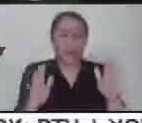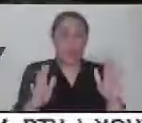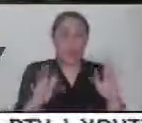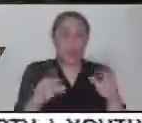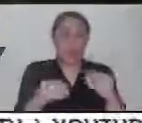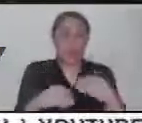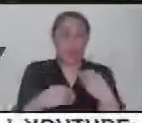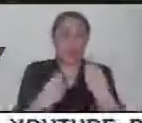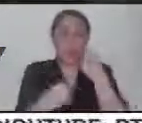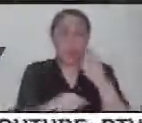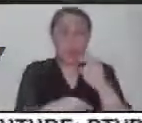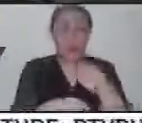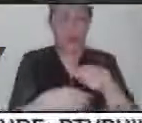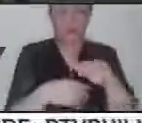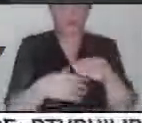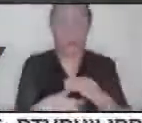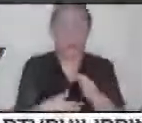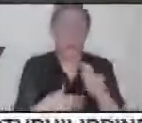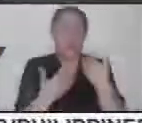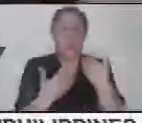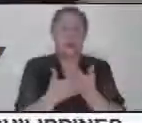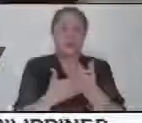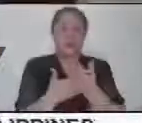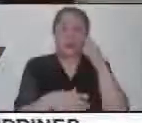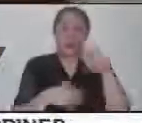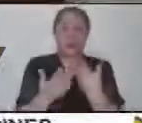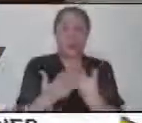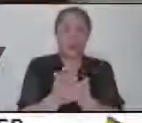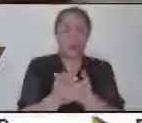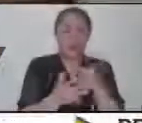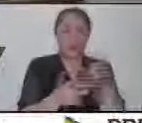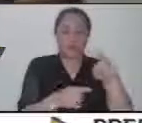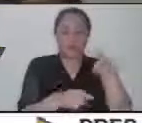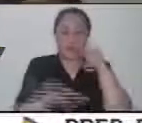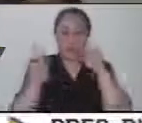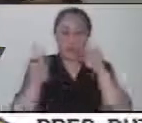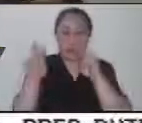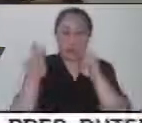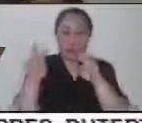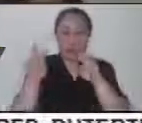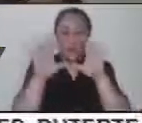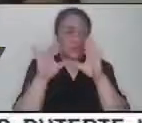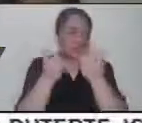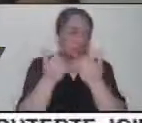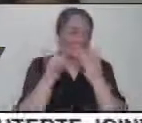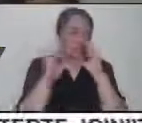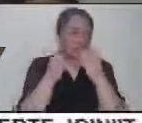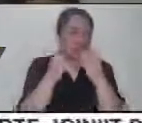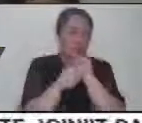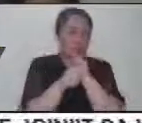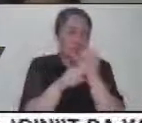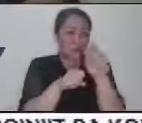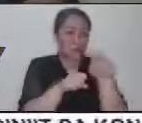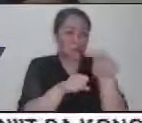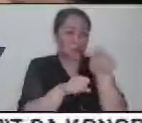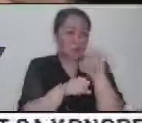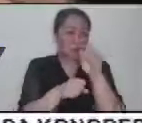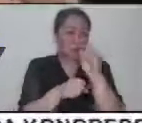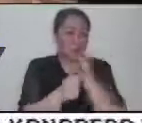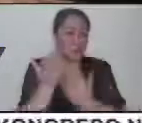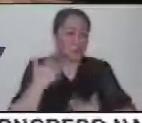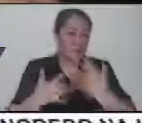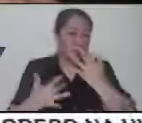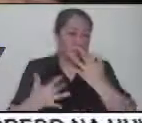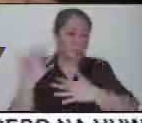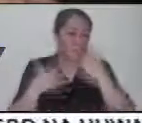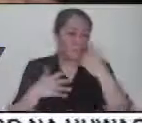ng kanyang pamilya kung saan sementeryo siya dadalhin. Kwento ng kanyang ina na si Flor Deliza. Masipag sa paghahanap buhay si Ameline